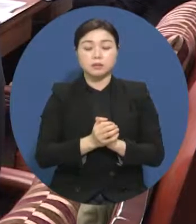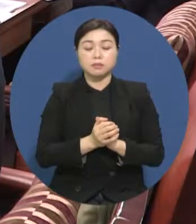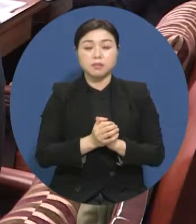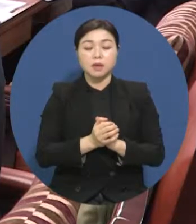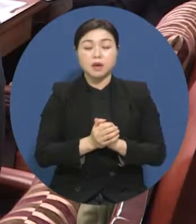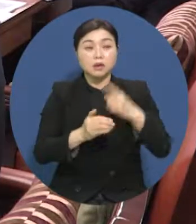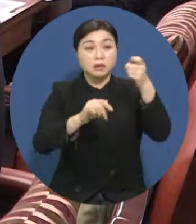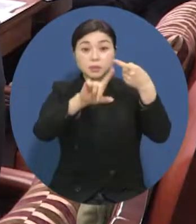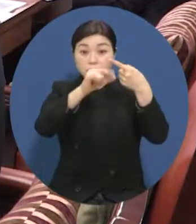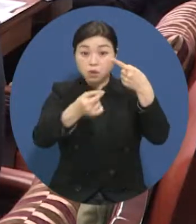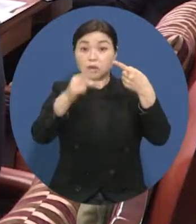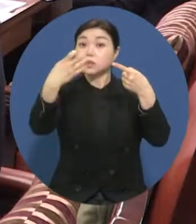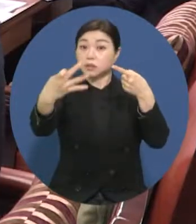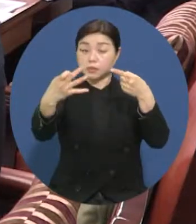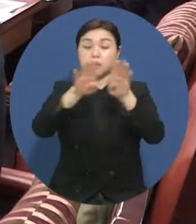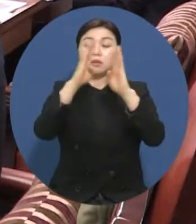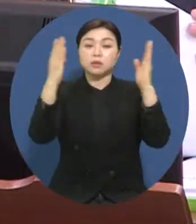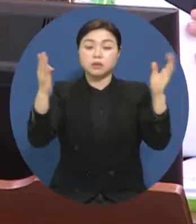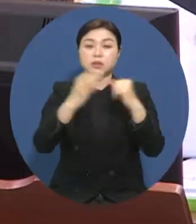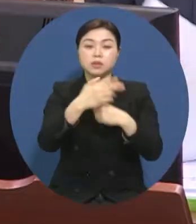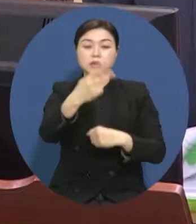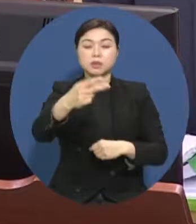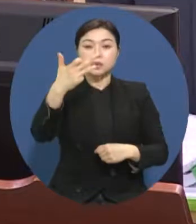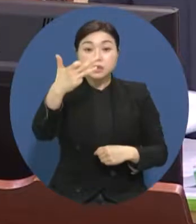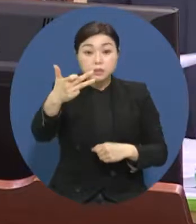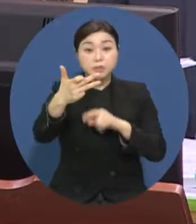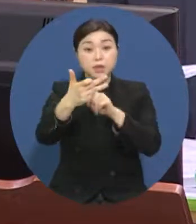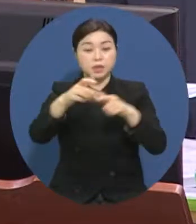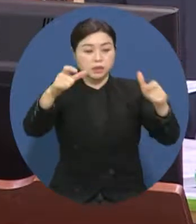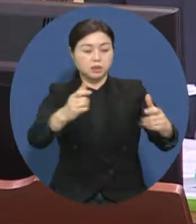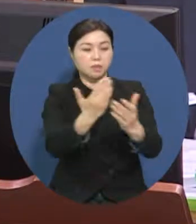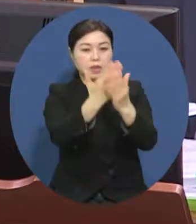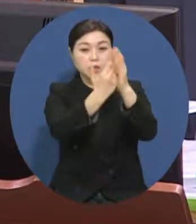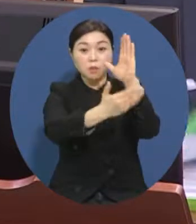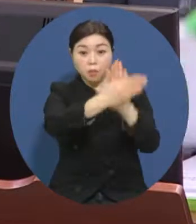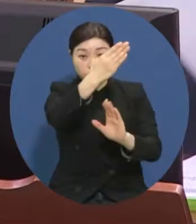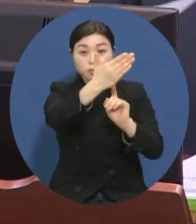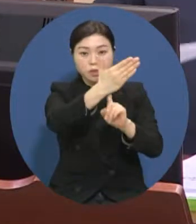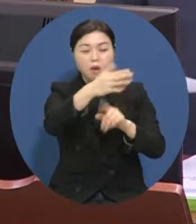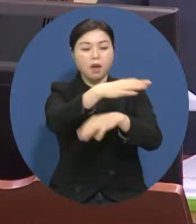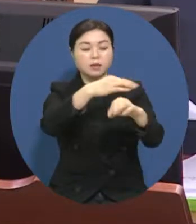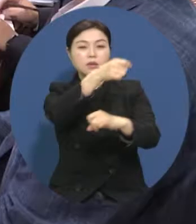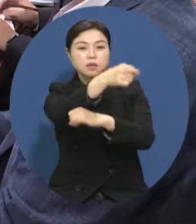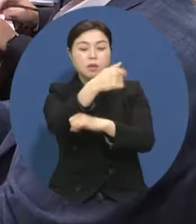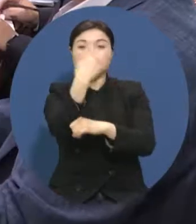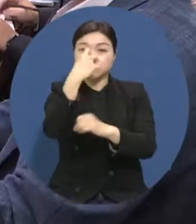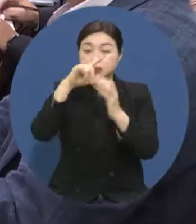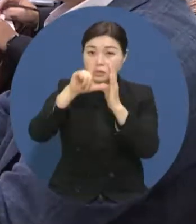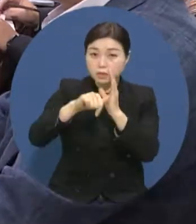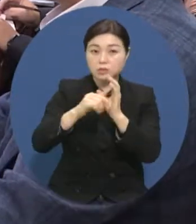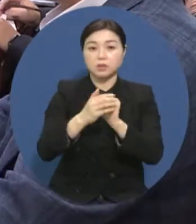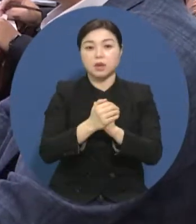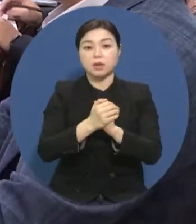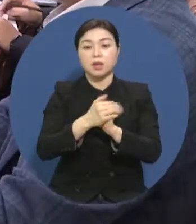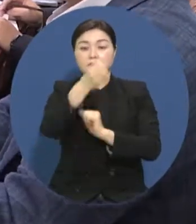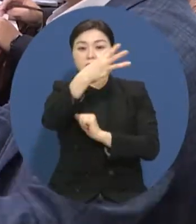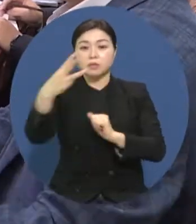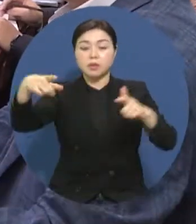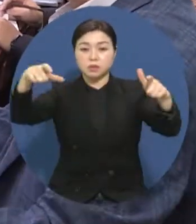도시계획관리위원회는 지난 11월 14일 열린 2018년도 지역발전본부 행정사무감사에서